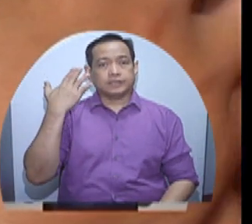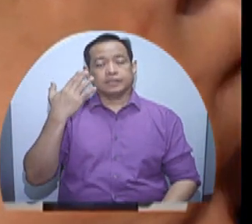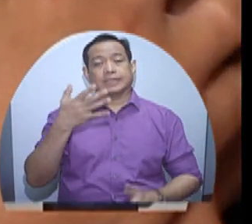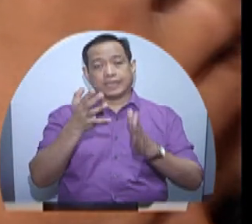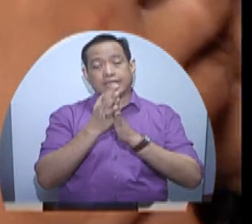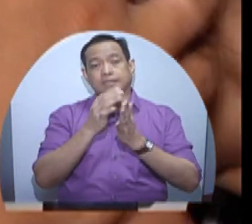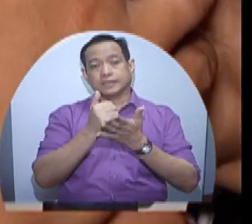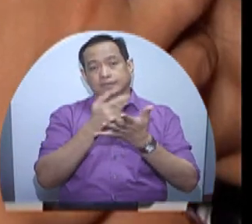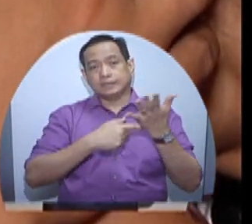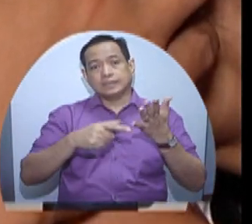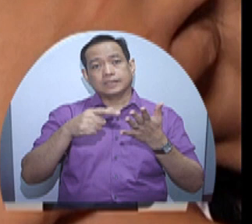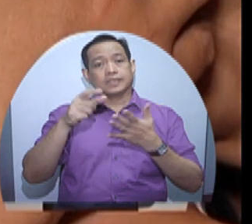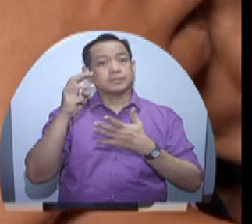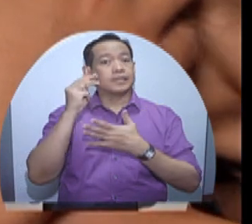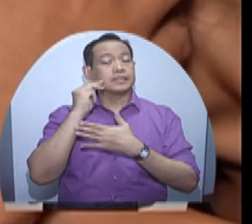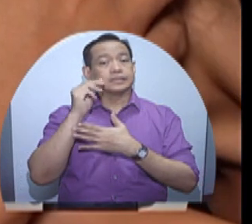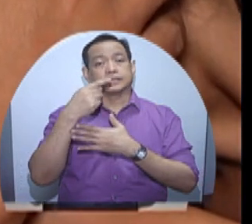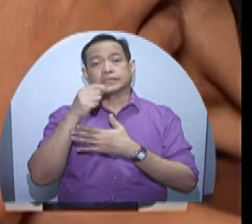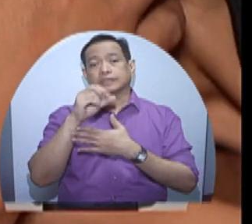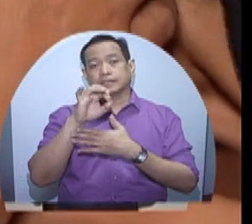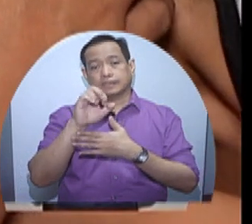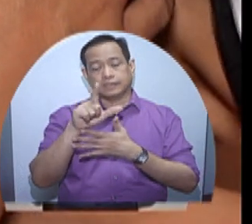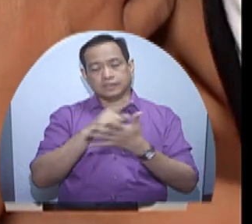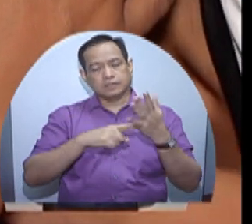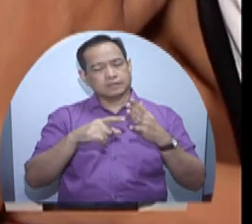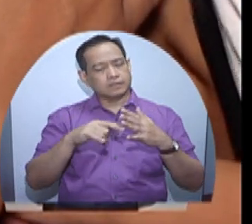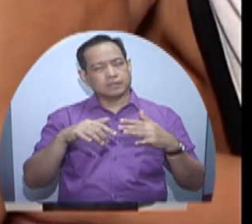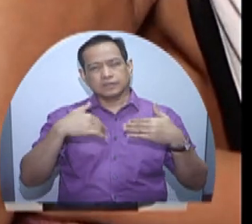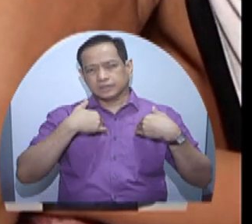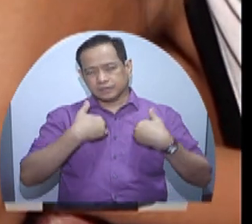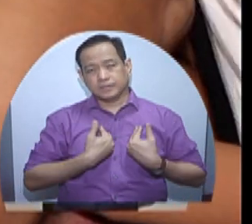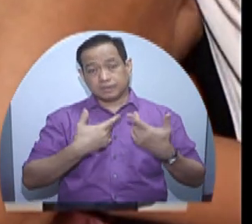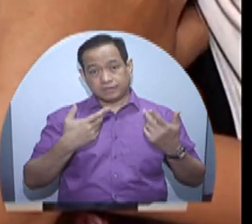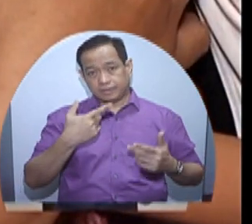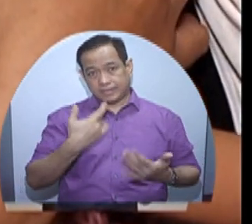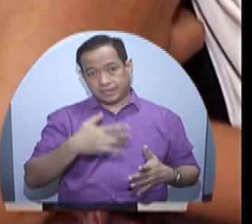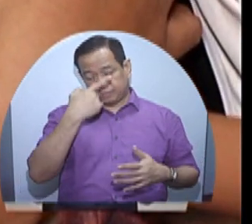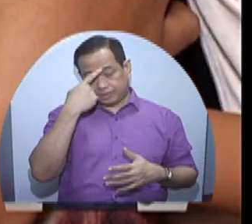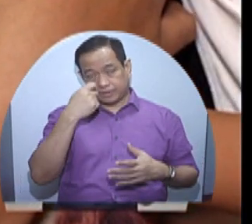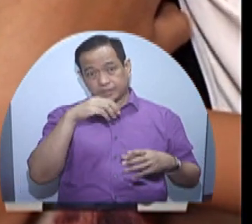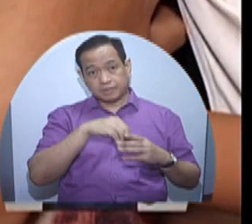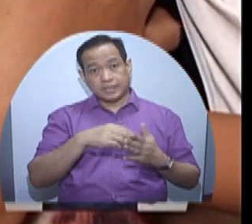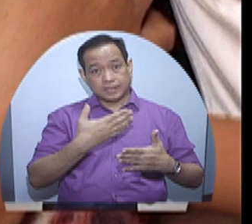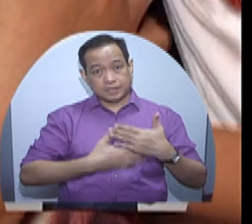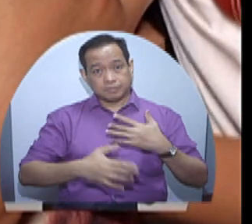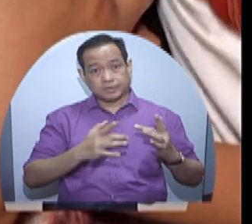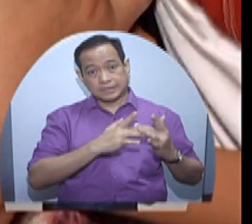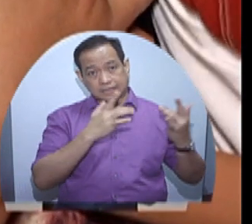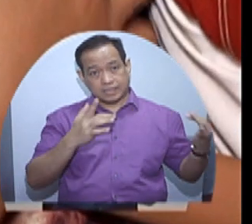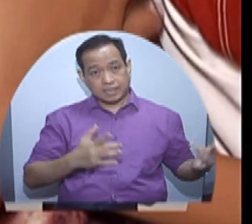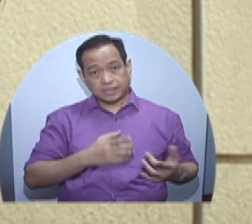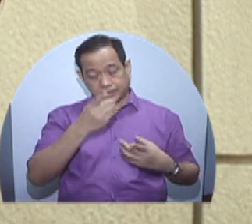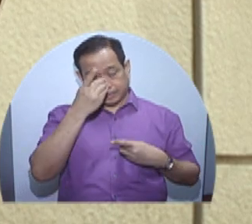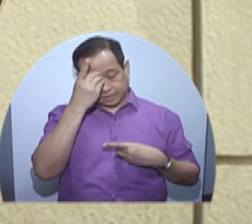Nang unang manawagan si Maesha Gail Mendoza sa ating programa, hinang-hina na siya dahil sa kanyang congenital heart